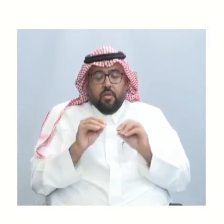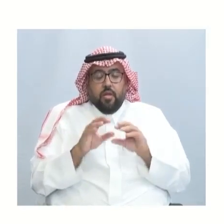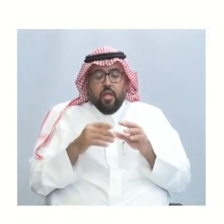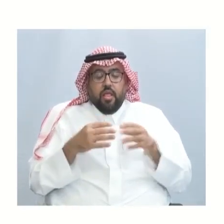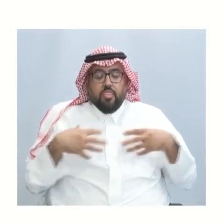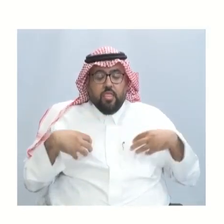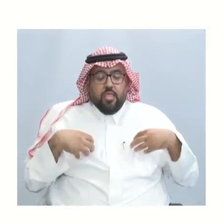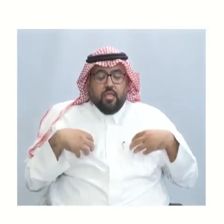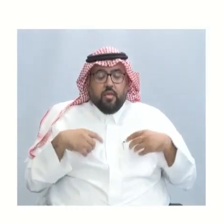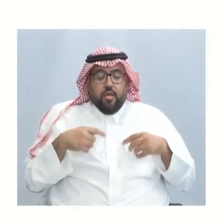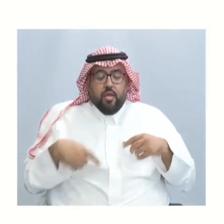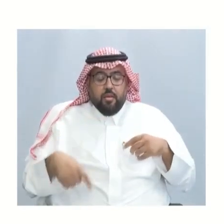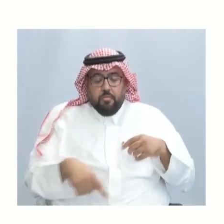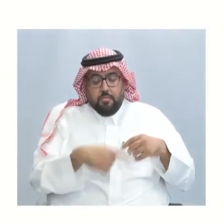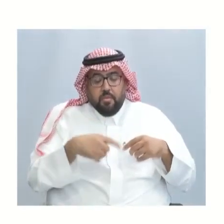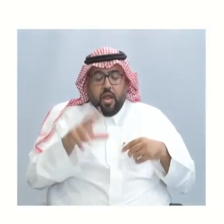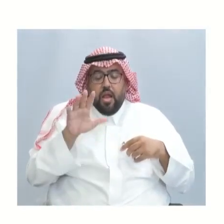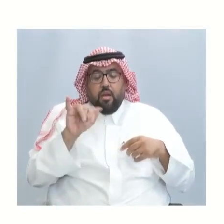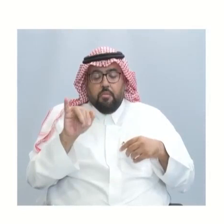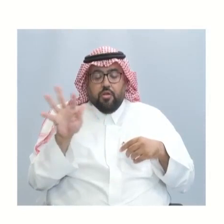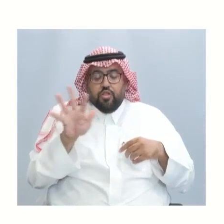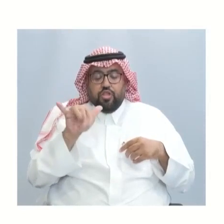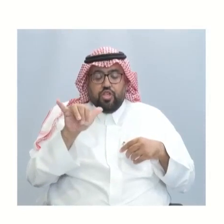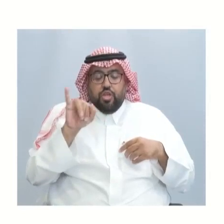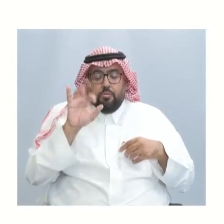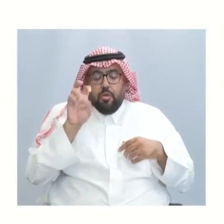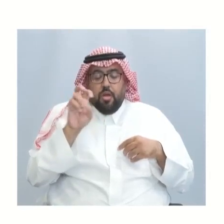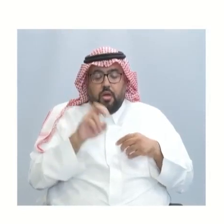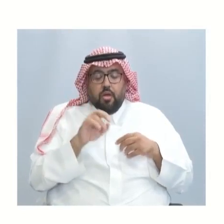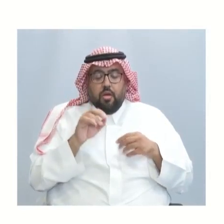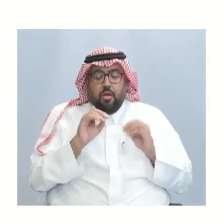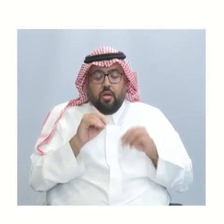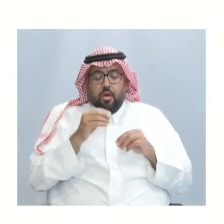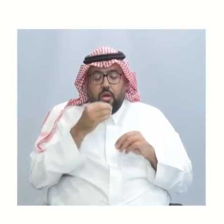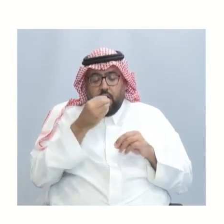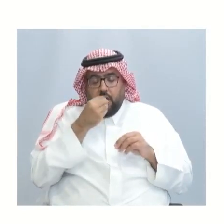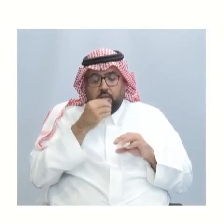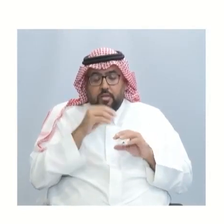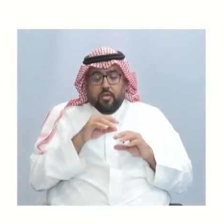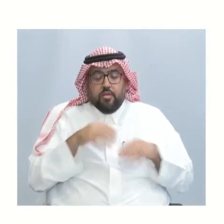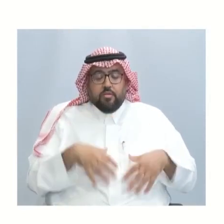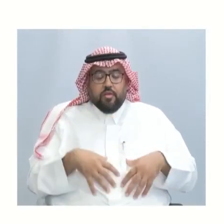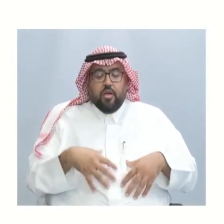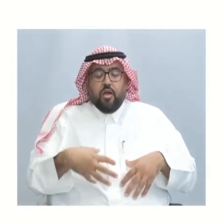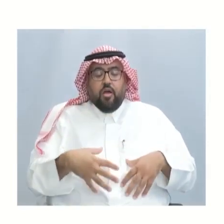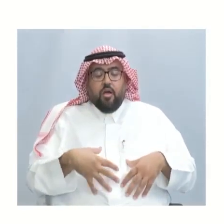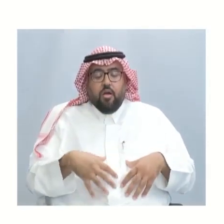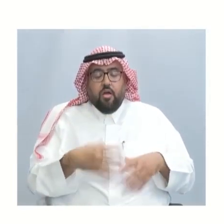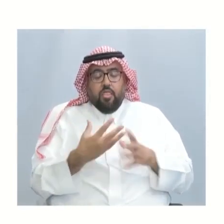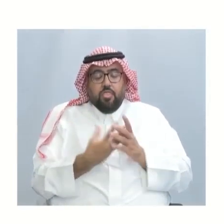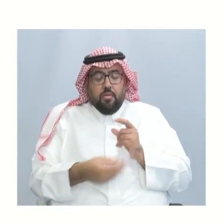الثديات المشيميه لاحظنا وجود المشيمه وهو العضو الذي يوفر الغذاء والاكسجين الجنين ويخلصه من